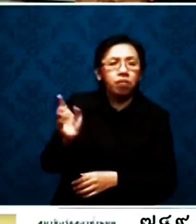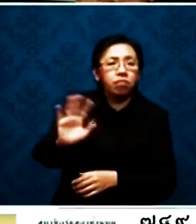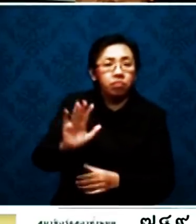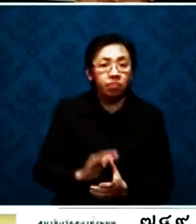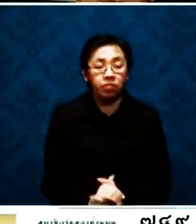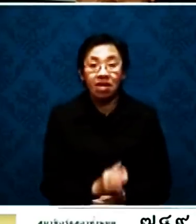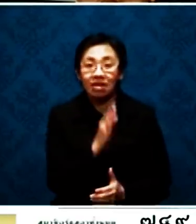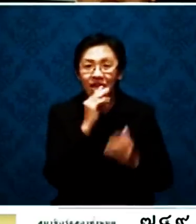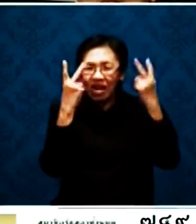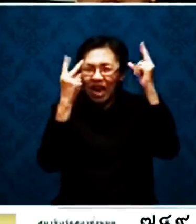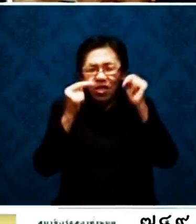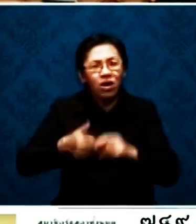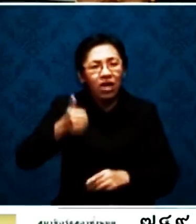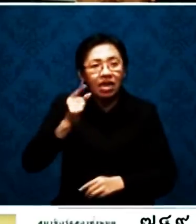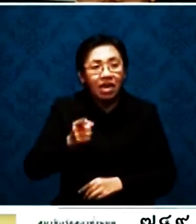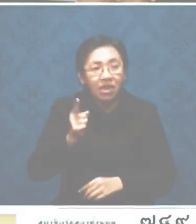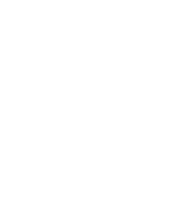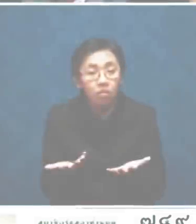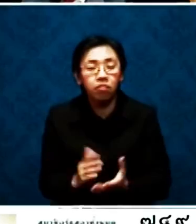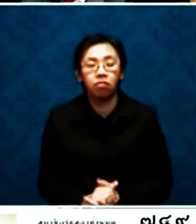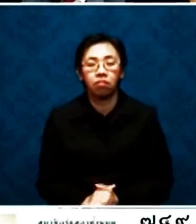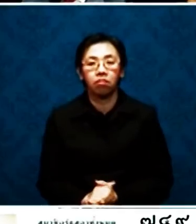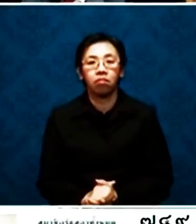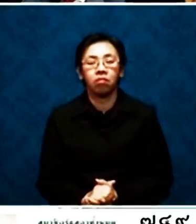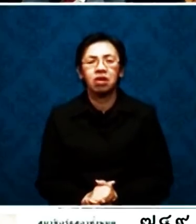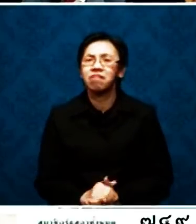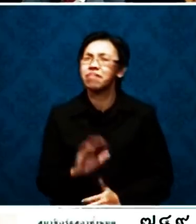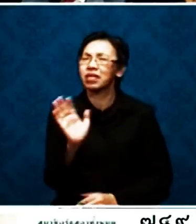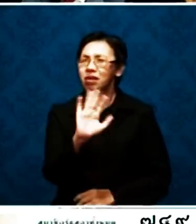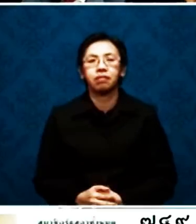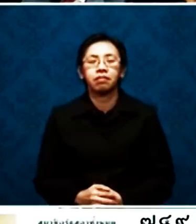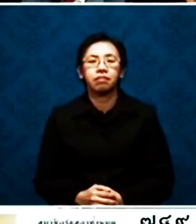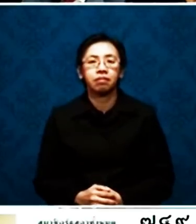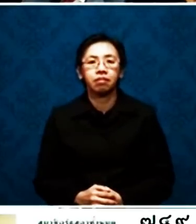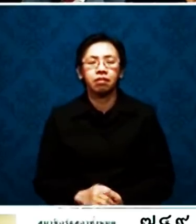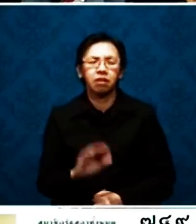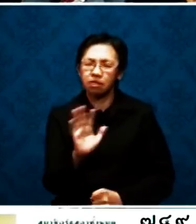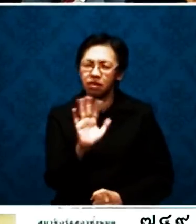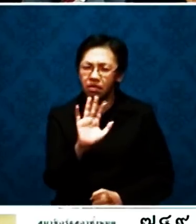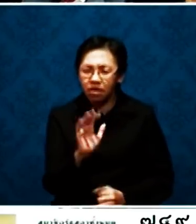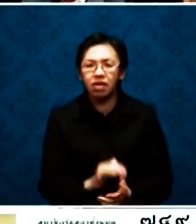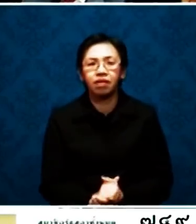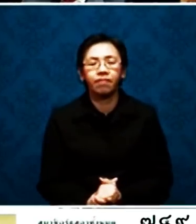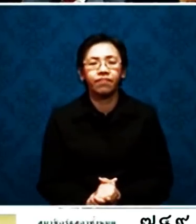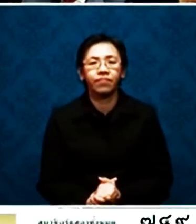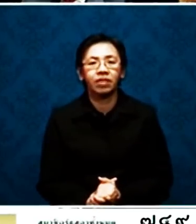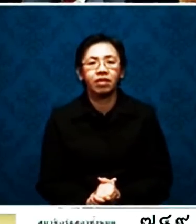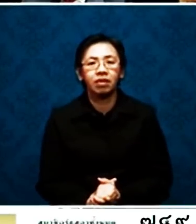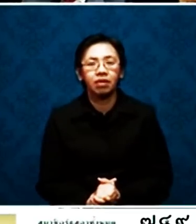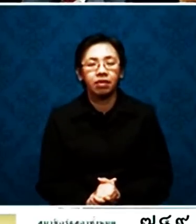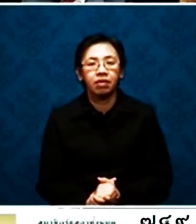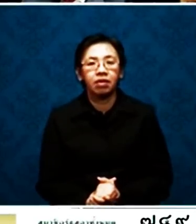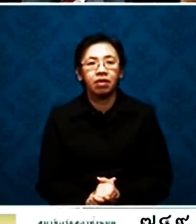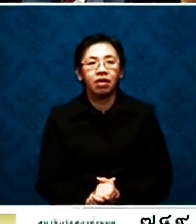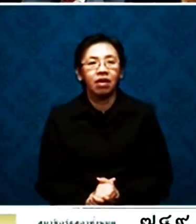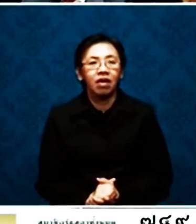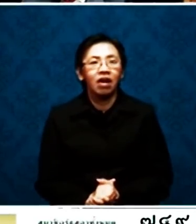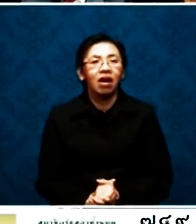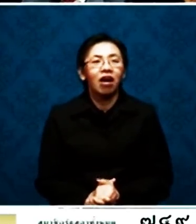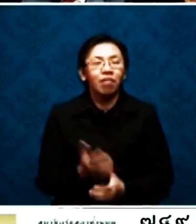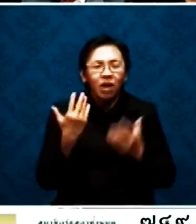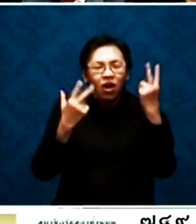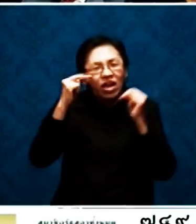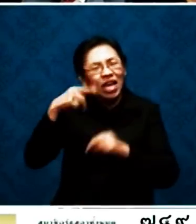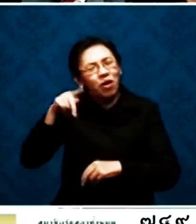ได้เป็นนายกแน่ถ้าไม่มีอีก 1 2มันไม่ใช่ครับท่านมันมีเรื่องที่จะทำทำเรื่องที่ลุงตู่ทำเว้ยไม่ดี